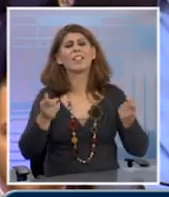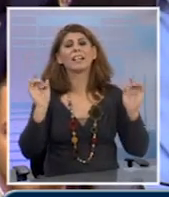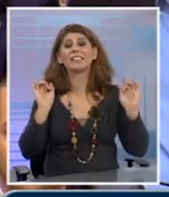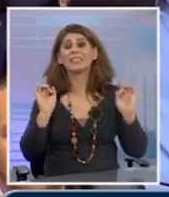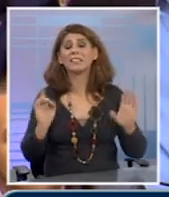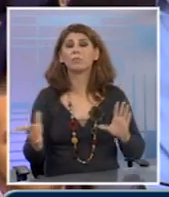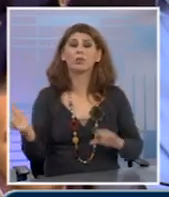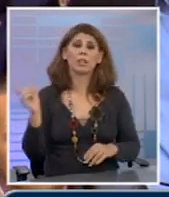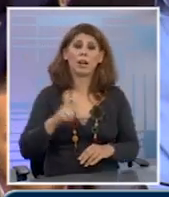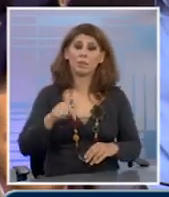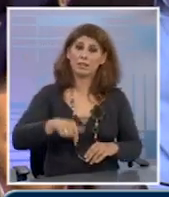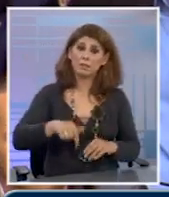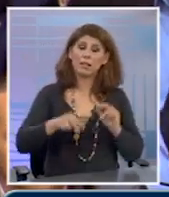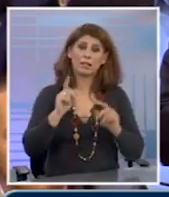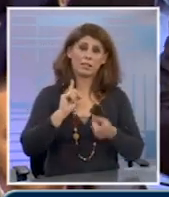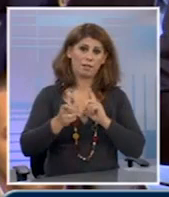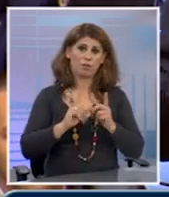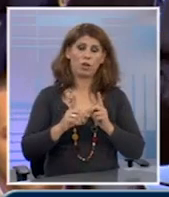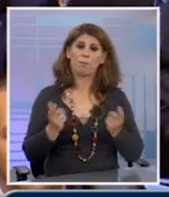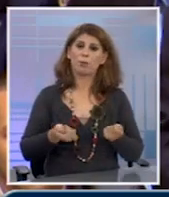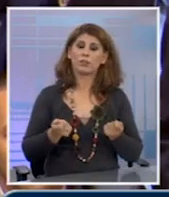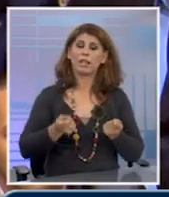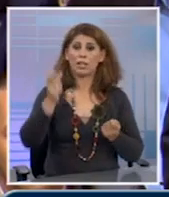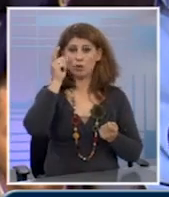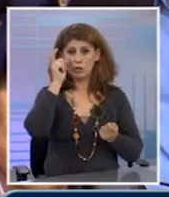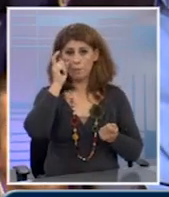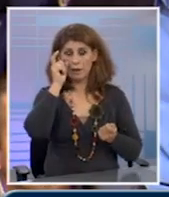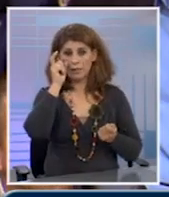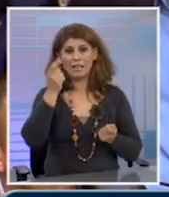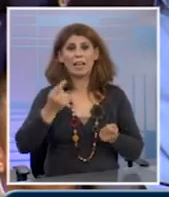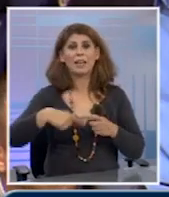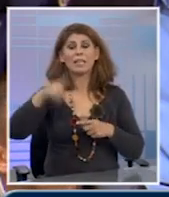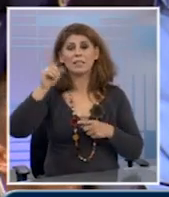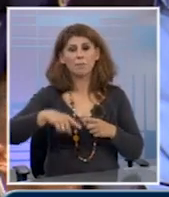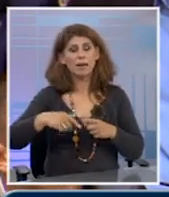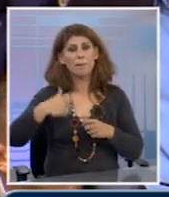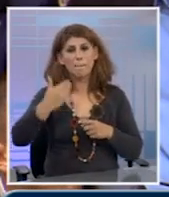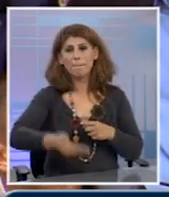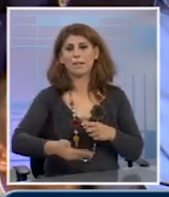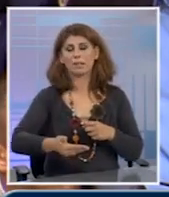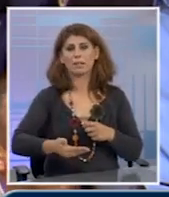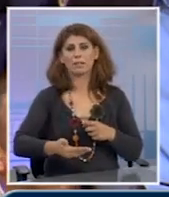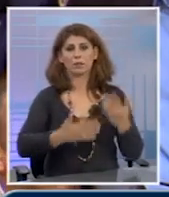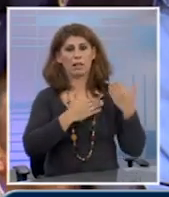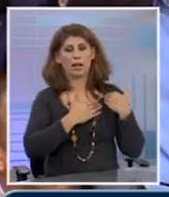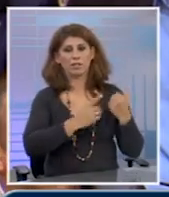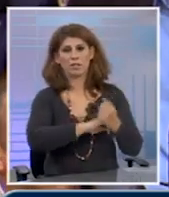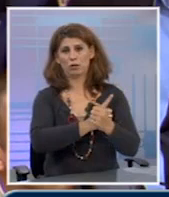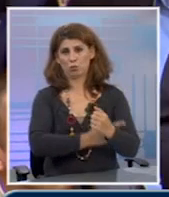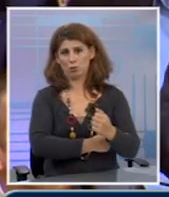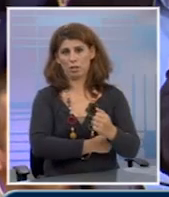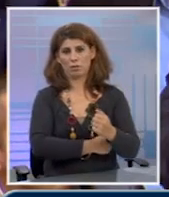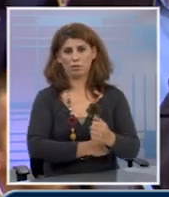τίποτα άλλο και με τη σημερινή συμφωνία από ότι έκανε ο σαμαράς λίγες ημέρες μετά την ανάληψη της